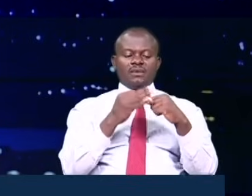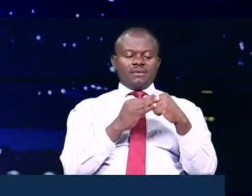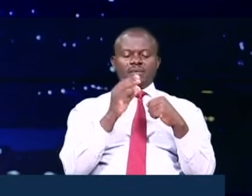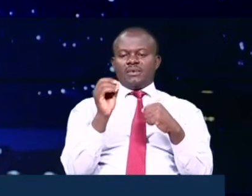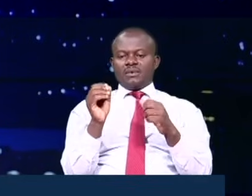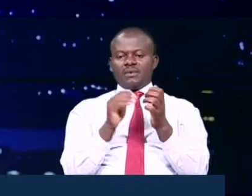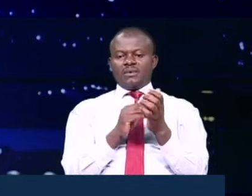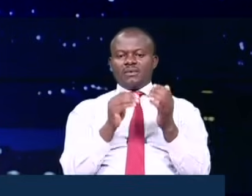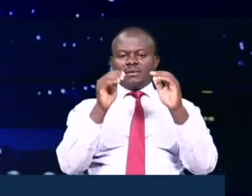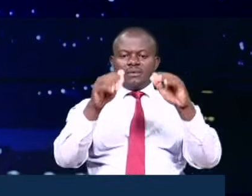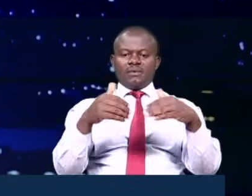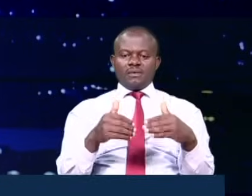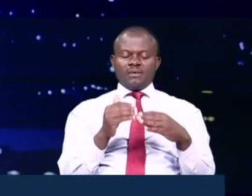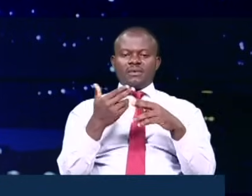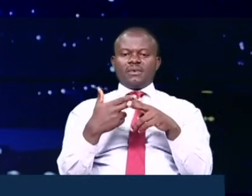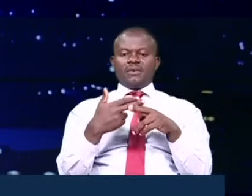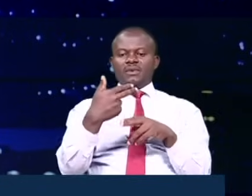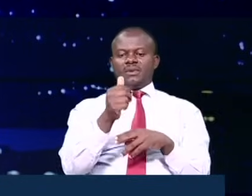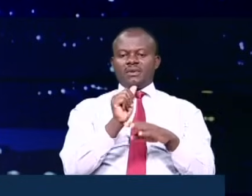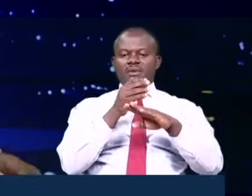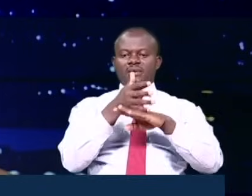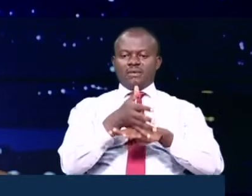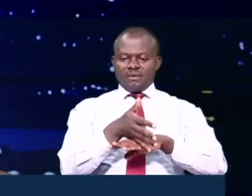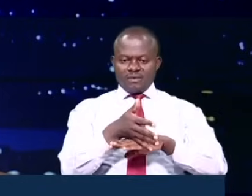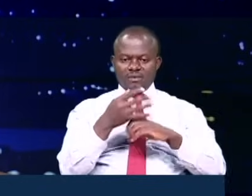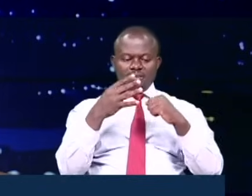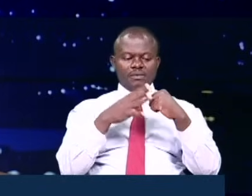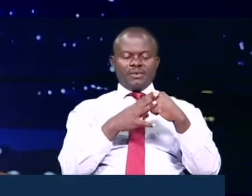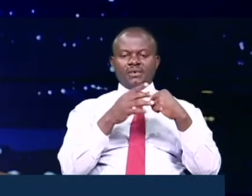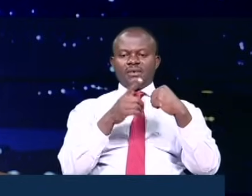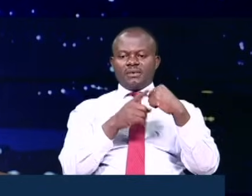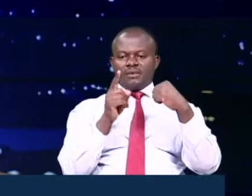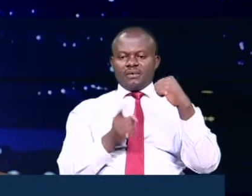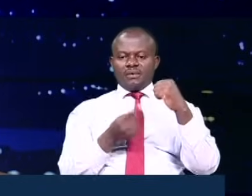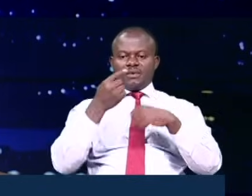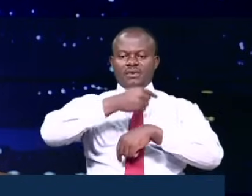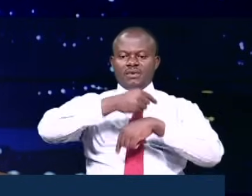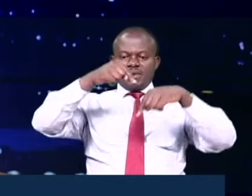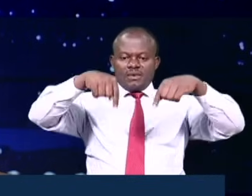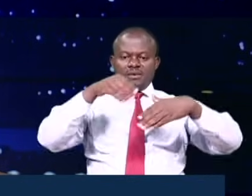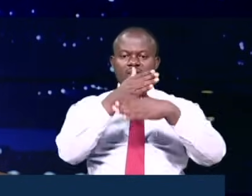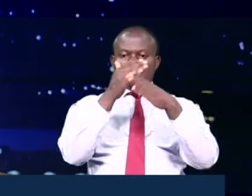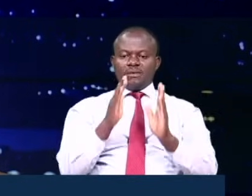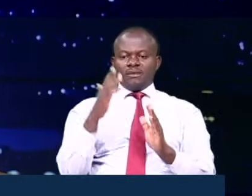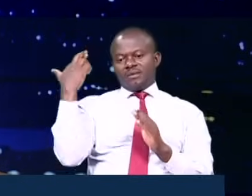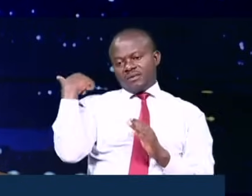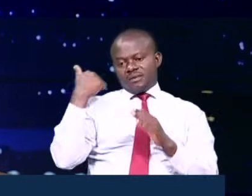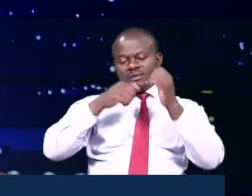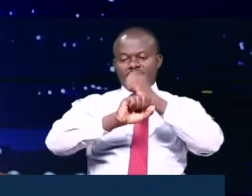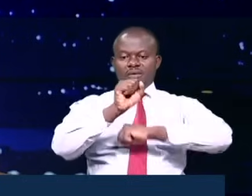byangiza ibihingwa byari kuri hektari zirenga 196. Kuri uyu munsi rero Minisitiri ushinzwe